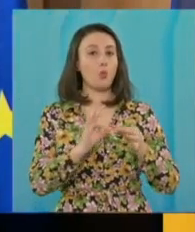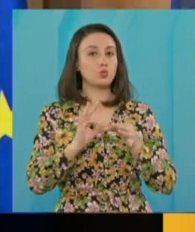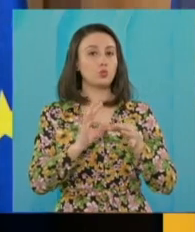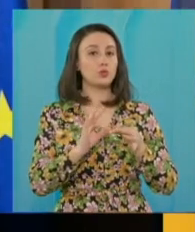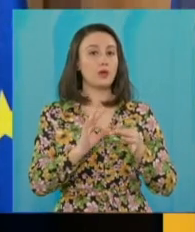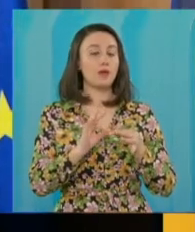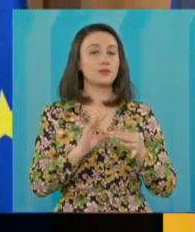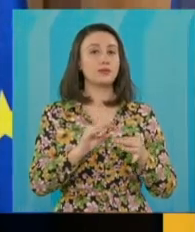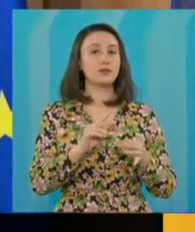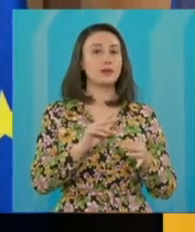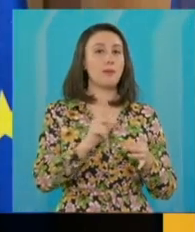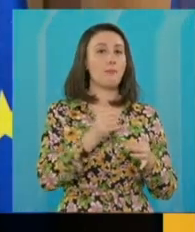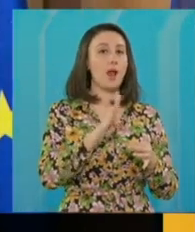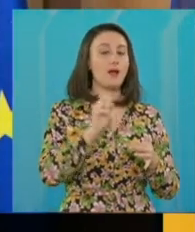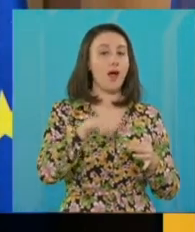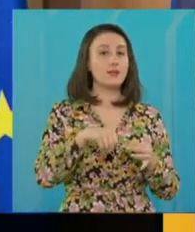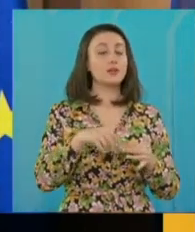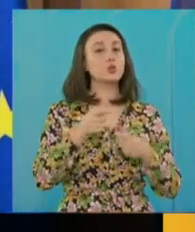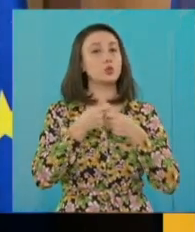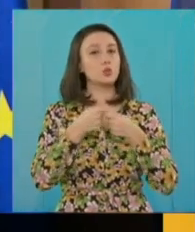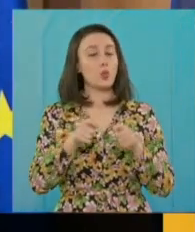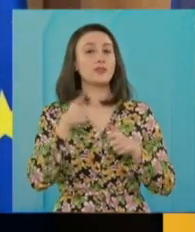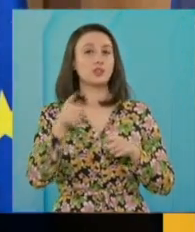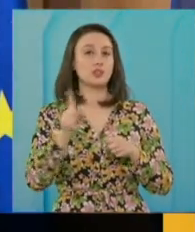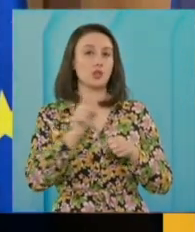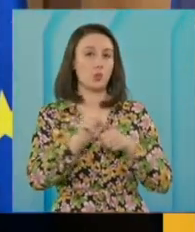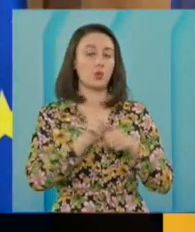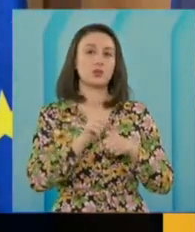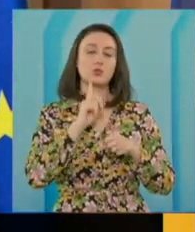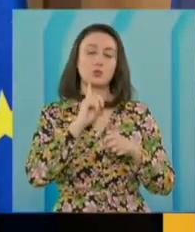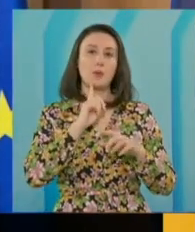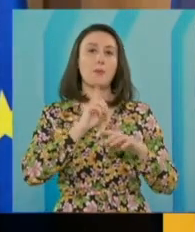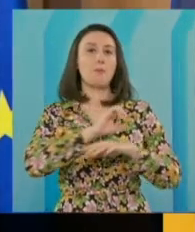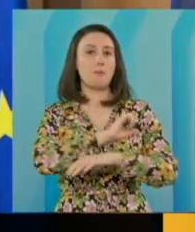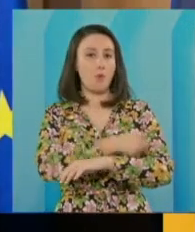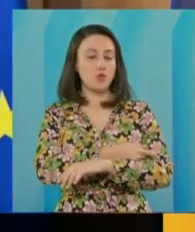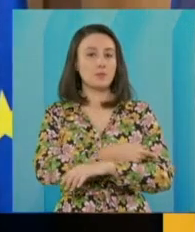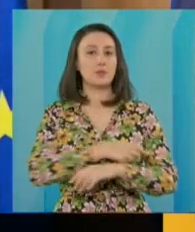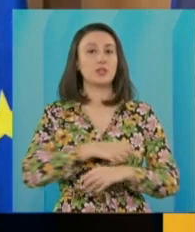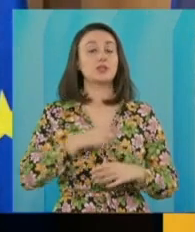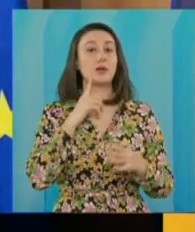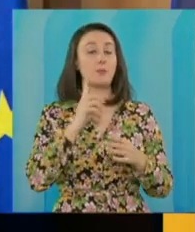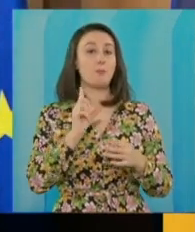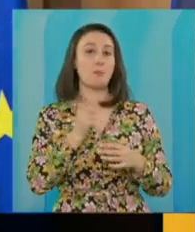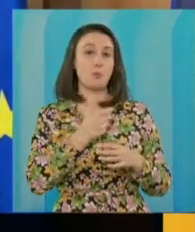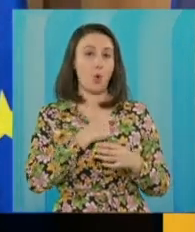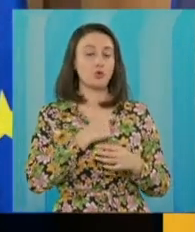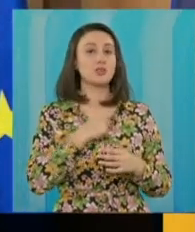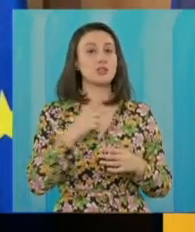Toate acestea sunt oportunități și posibilități care pot fi folosite nu